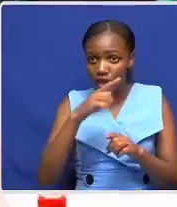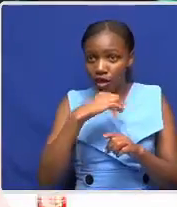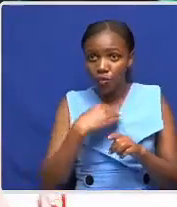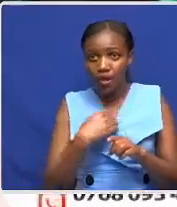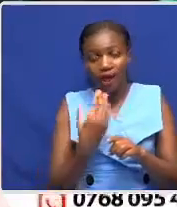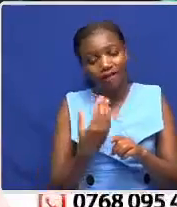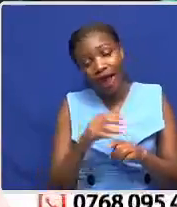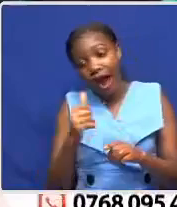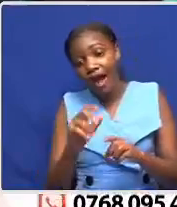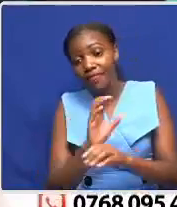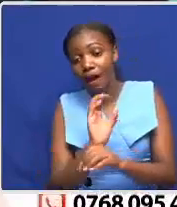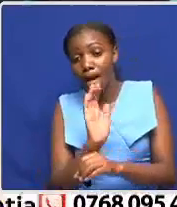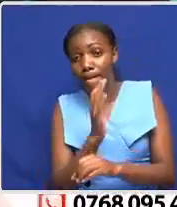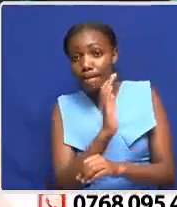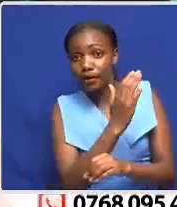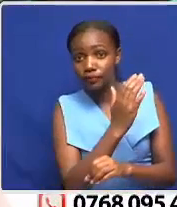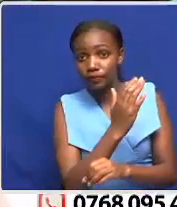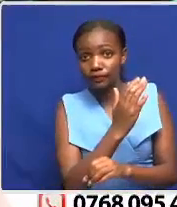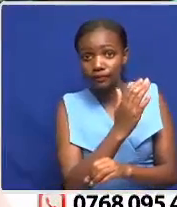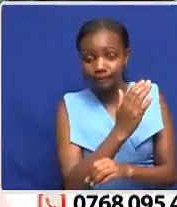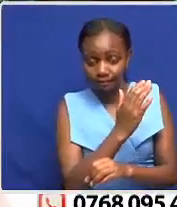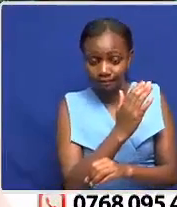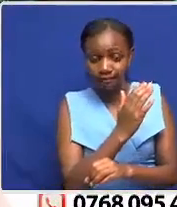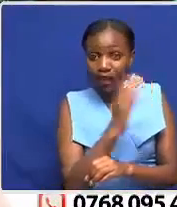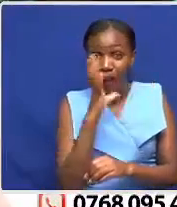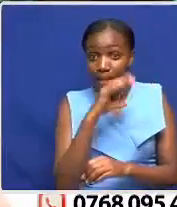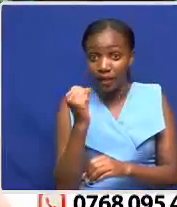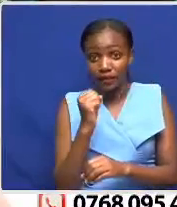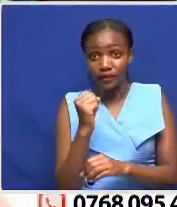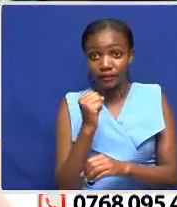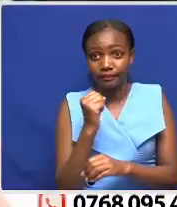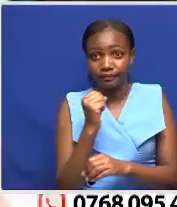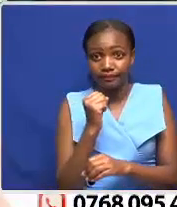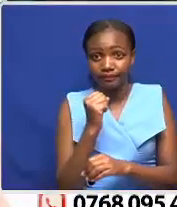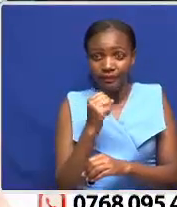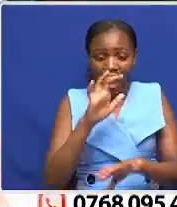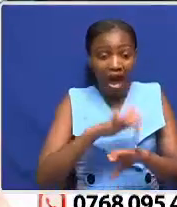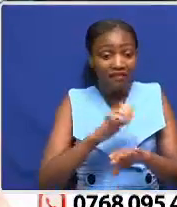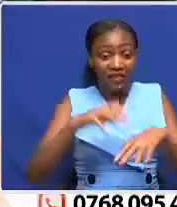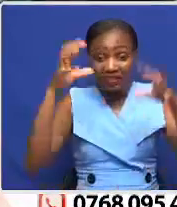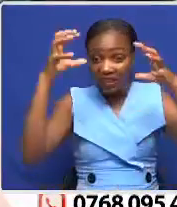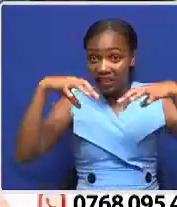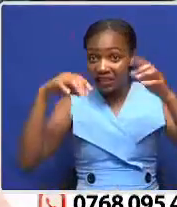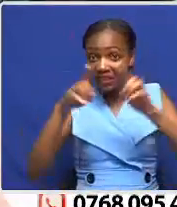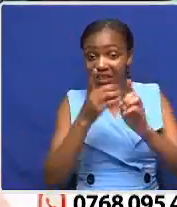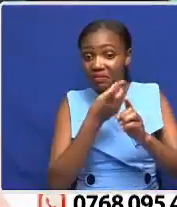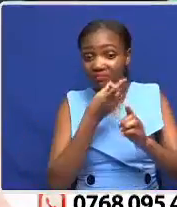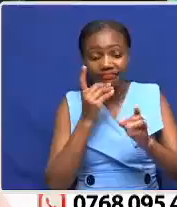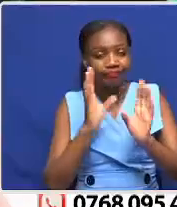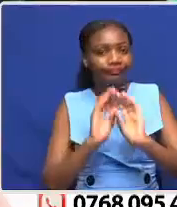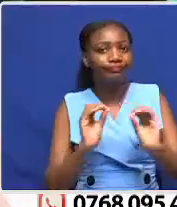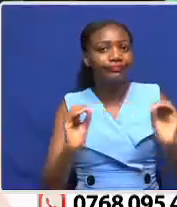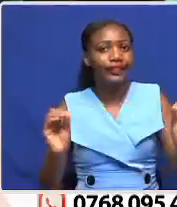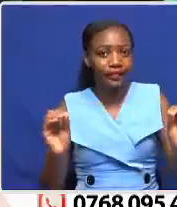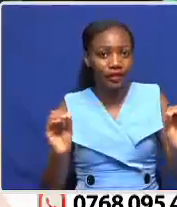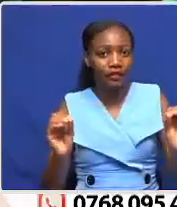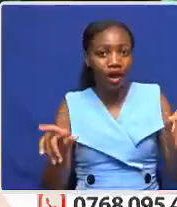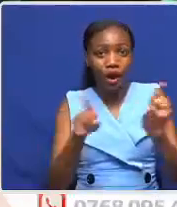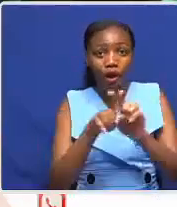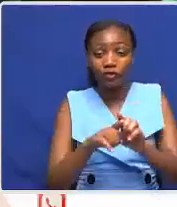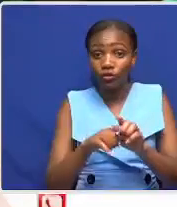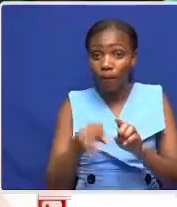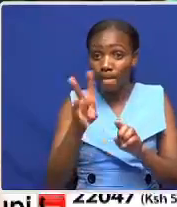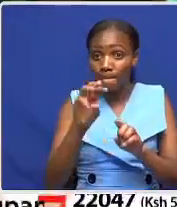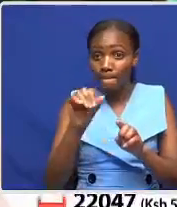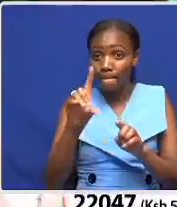resistant crops. Umeona pale mtama, umeona pale pia ninio muhogo, vitu kama finger millet, hiyo